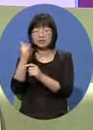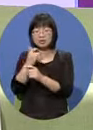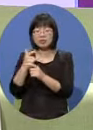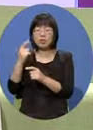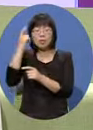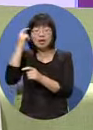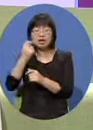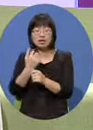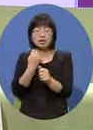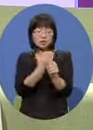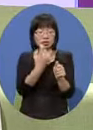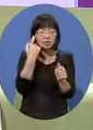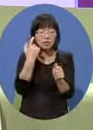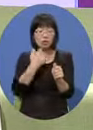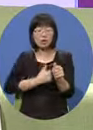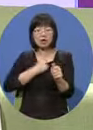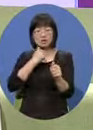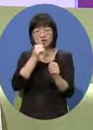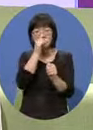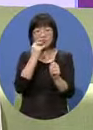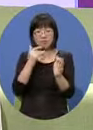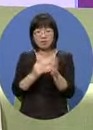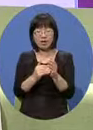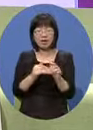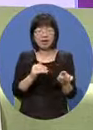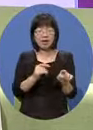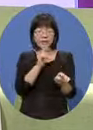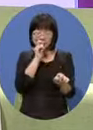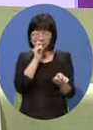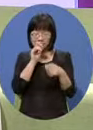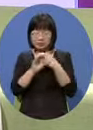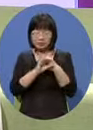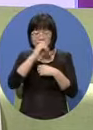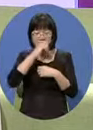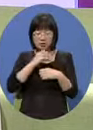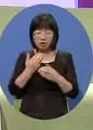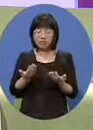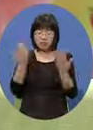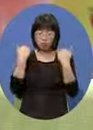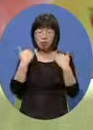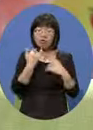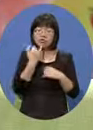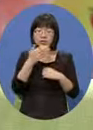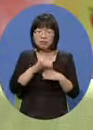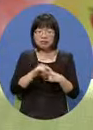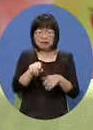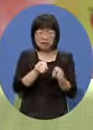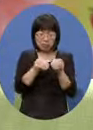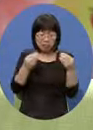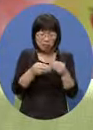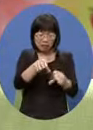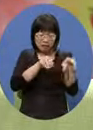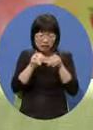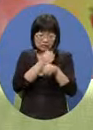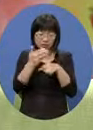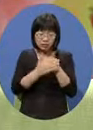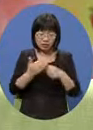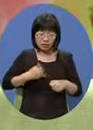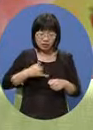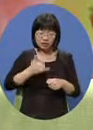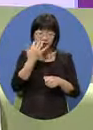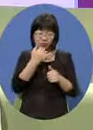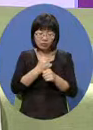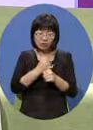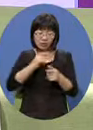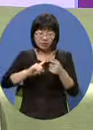경우가 대체적으로 그런 우리 아무도 얘기 안 하면 그냥 아무도 모르고 넘어갈 건데 괜히 끄집어내서 우리 아이가 성폭력 피해자라는 걸